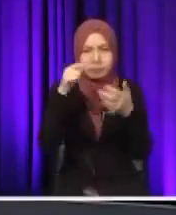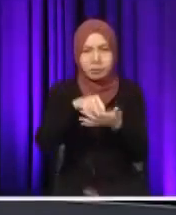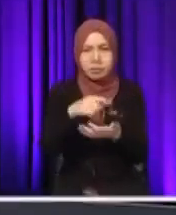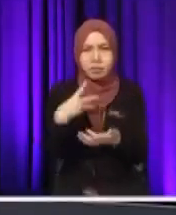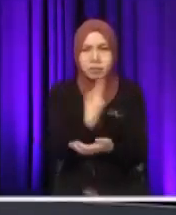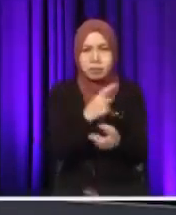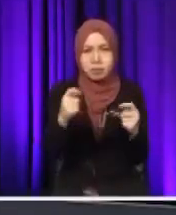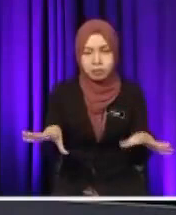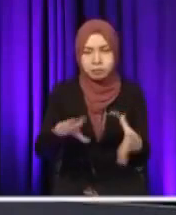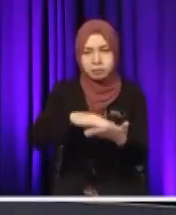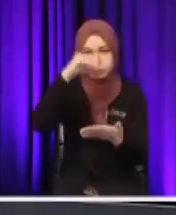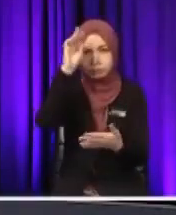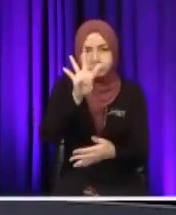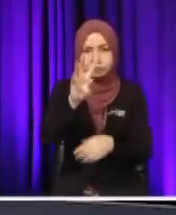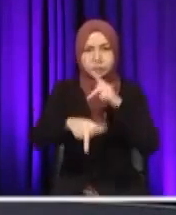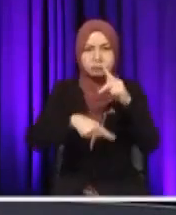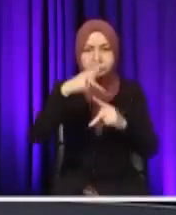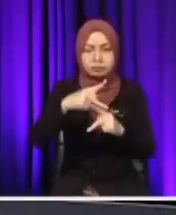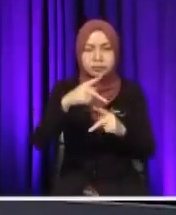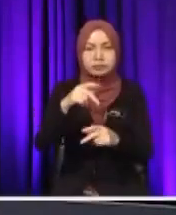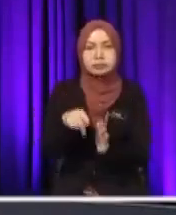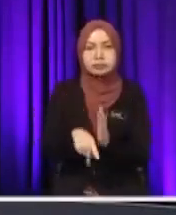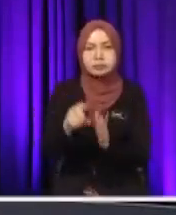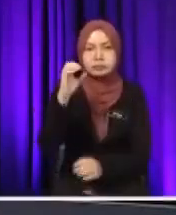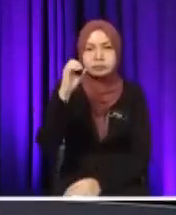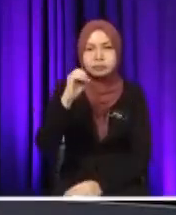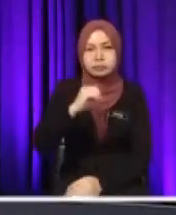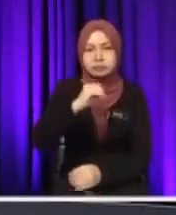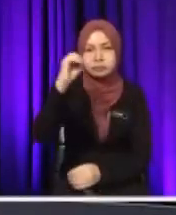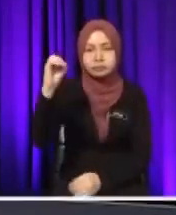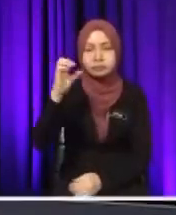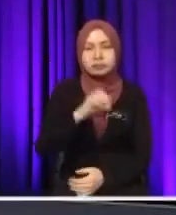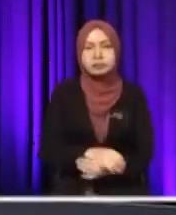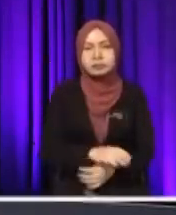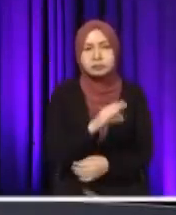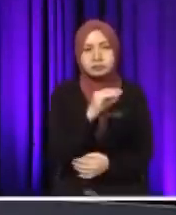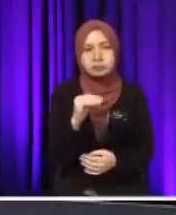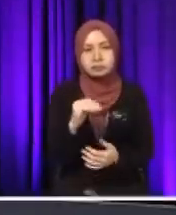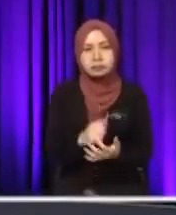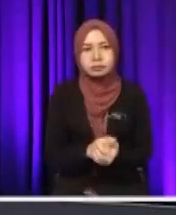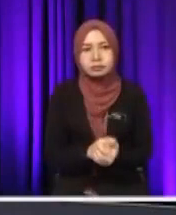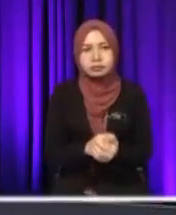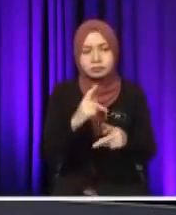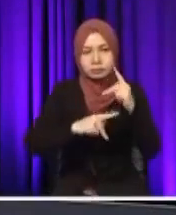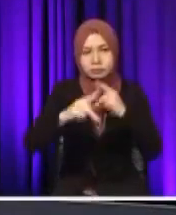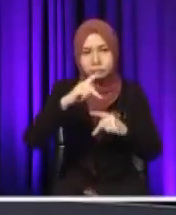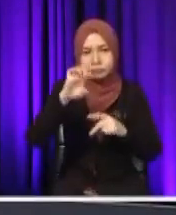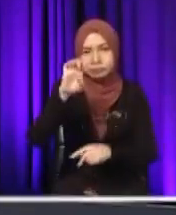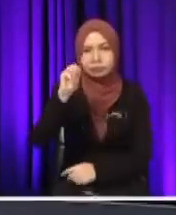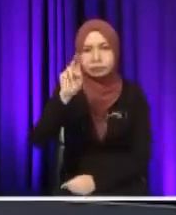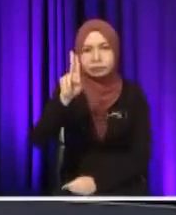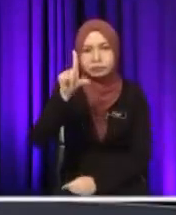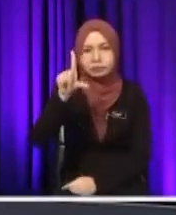proses kan. Yes, pengoksidaan. Betul. Pengoksidaan. Pengesteraan. Okay. Hidrolisis. Dan juga proses pengemulsian